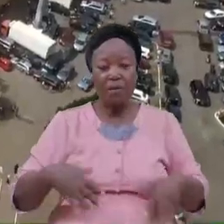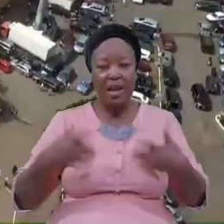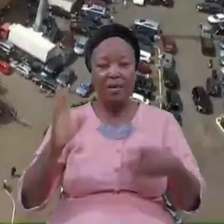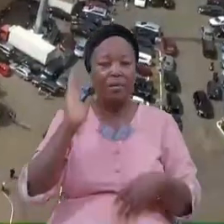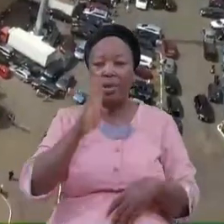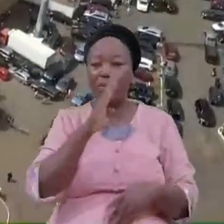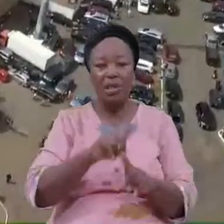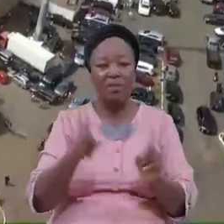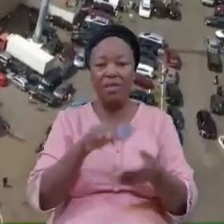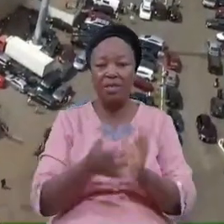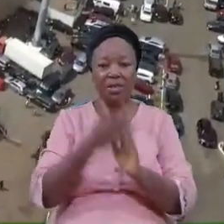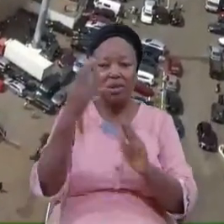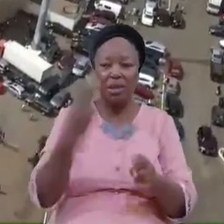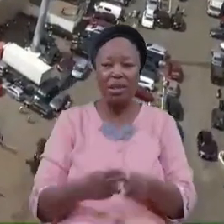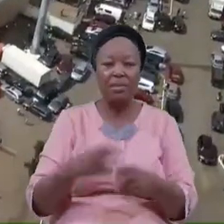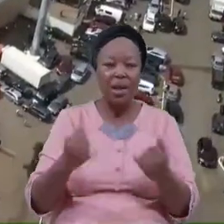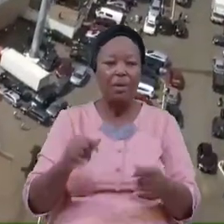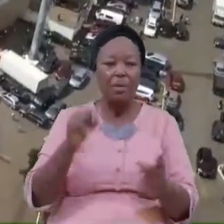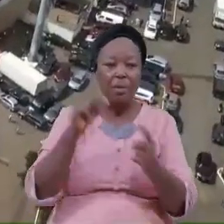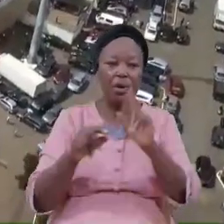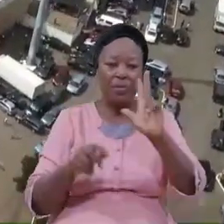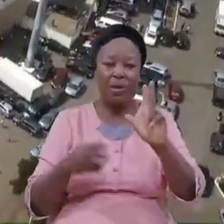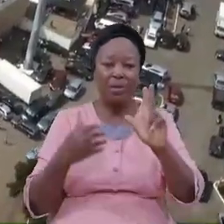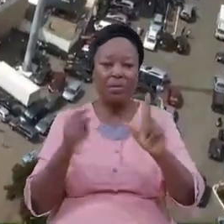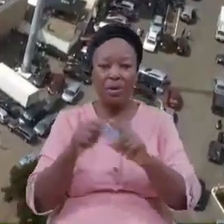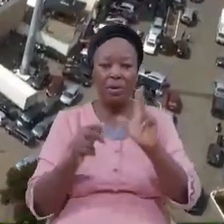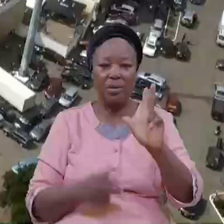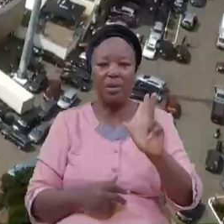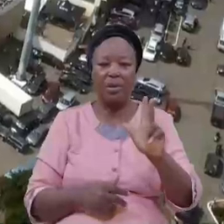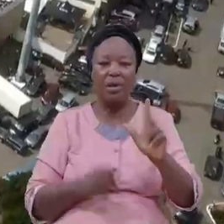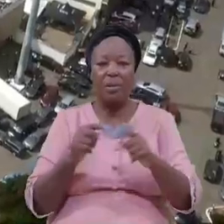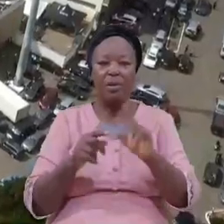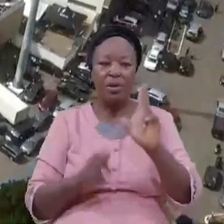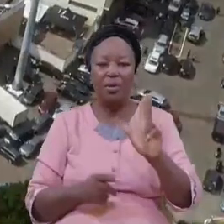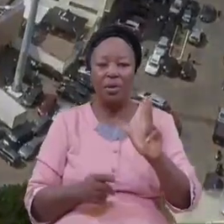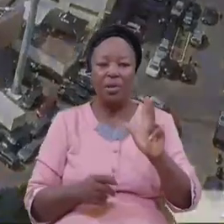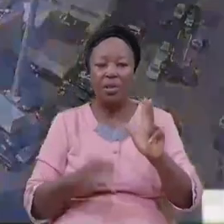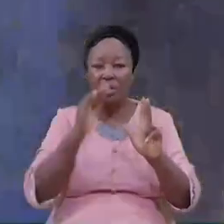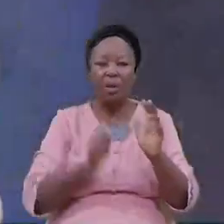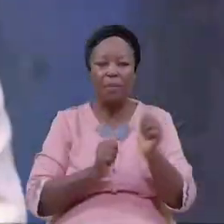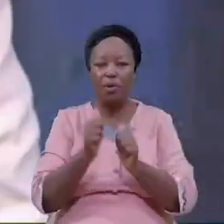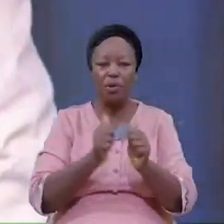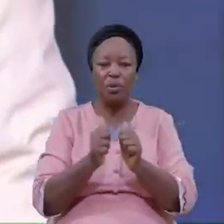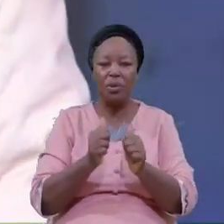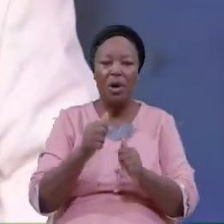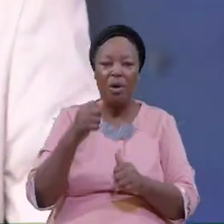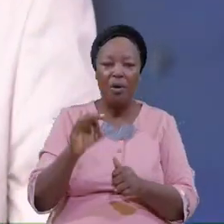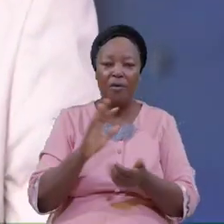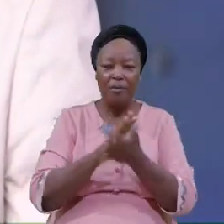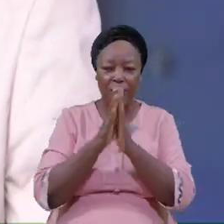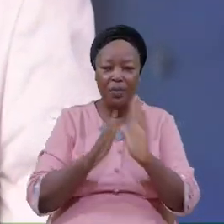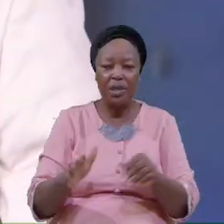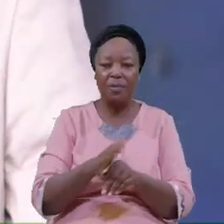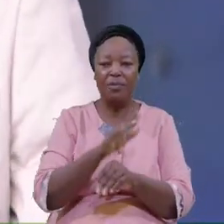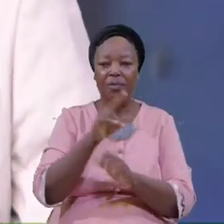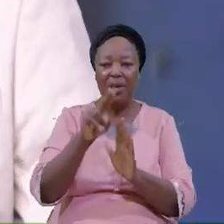seront différents. We're coming to point number three now. Troisième point maintenant. Point number three is the pursuit of